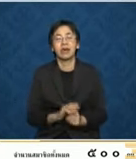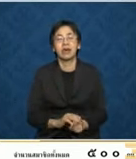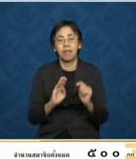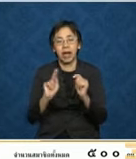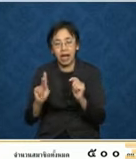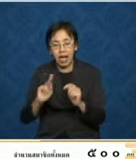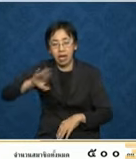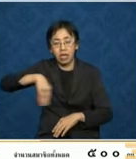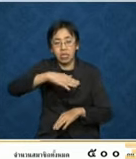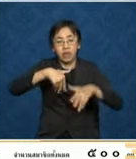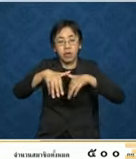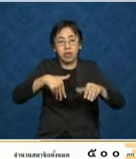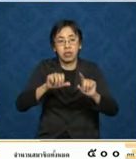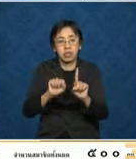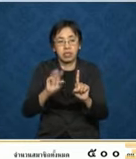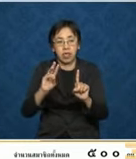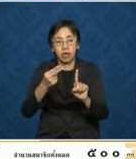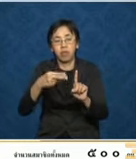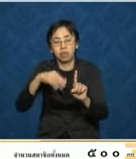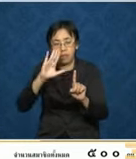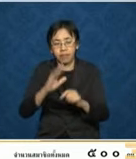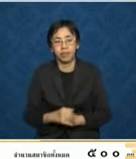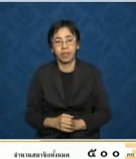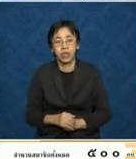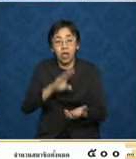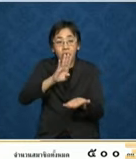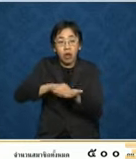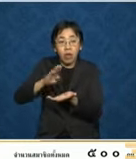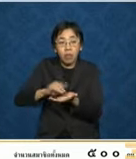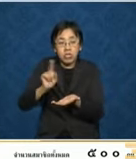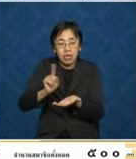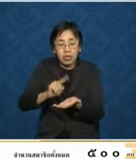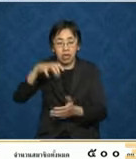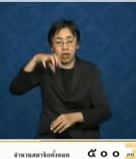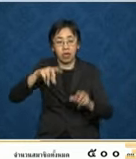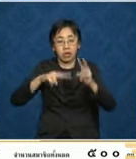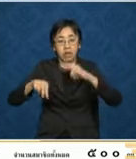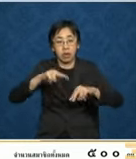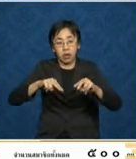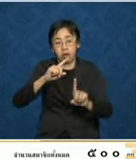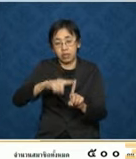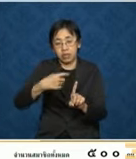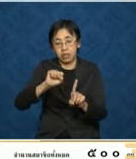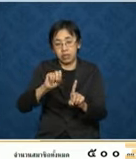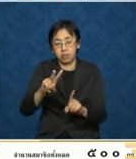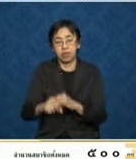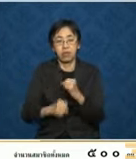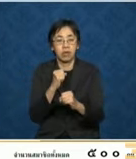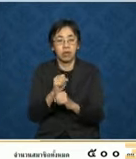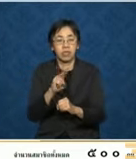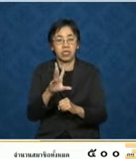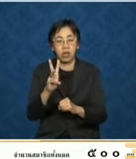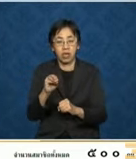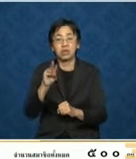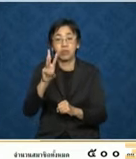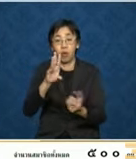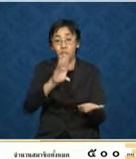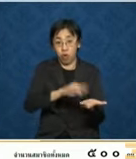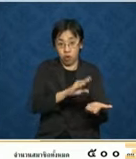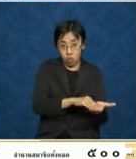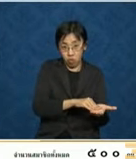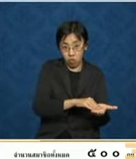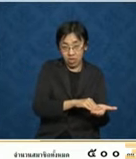รรวม 160,000 กว่าคนตามข้อมูลจากกรมการปกครองณเดือนธันวาคม2566